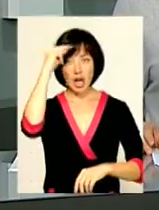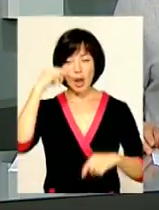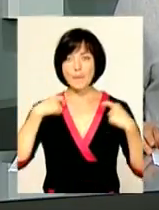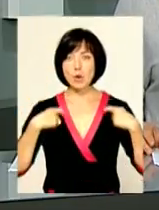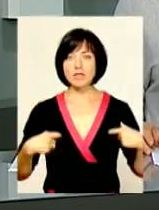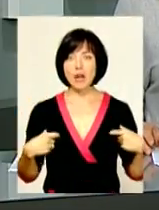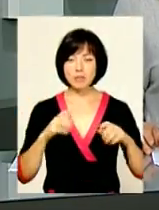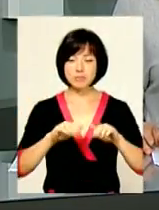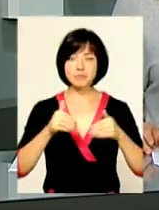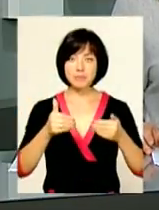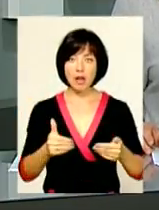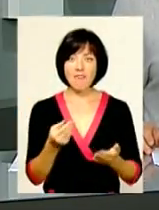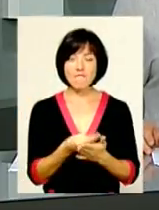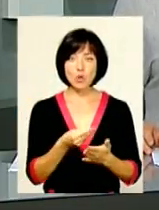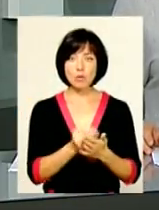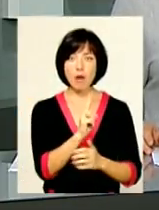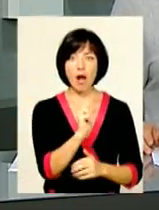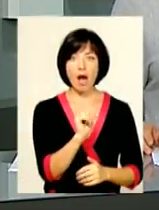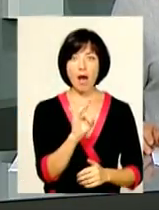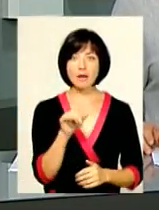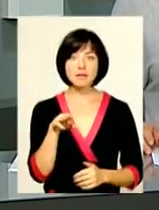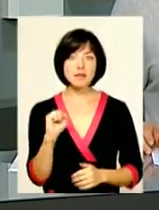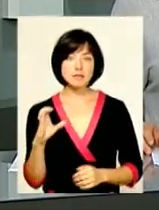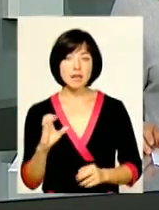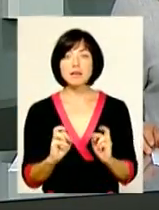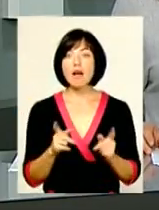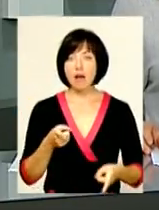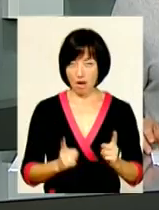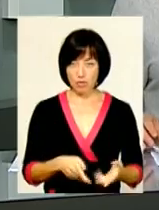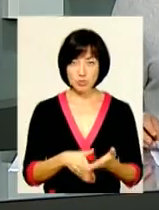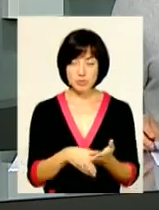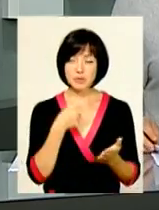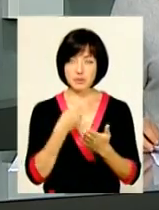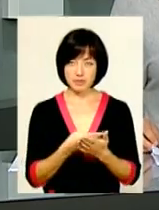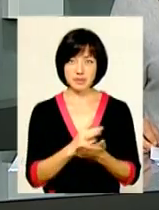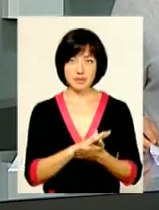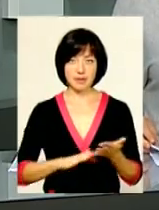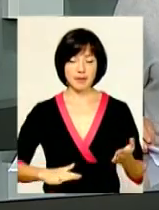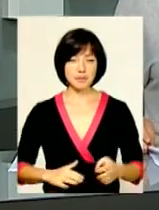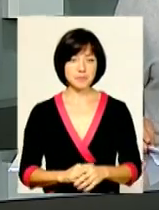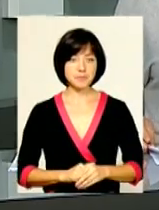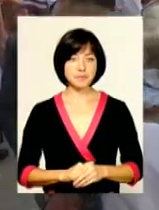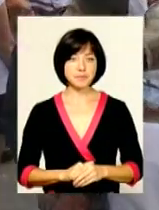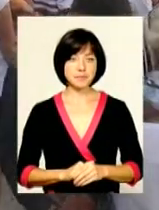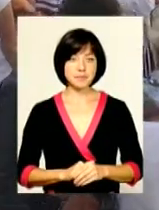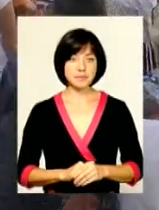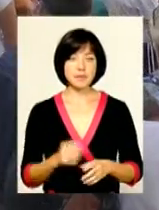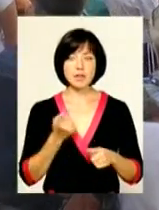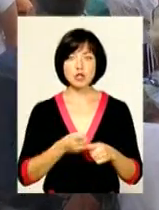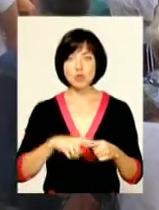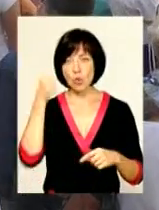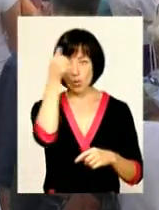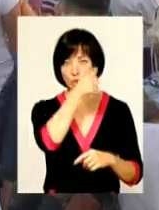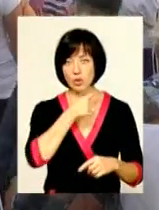ініційованої благодійним фондом «Карітас». Наскільки реальною є така допомога, дивіться просто зараз. Цьогоріч